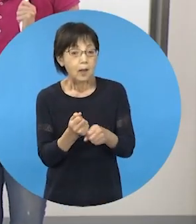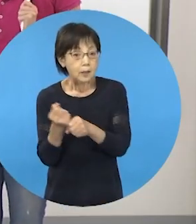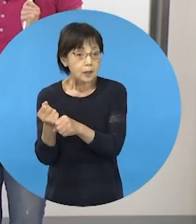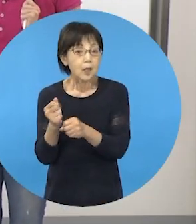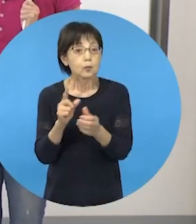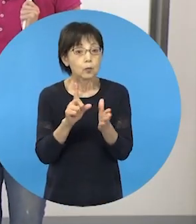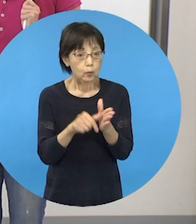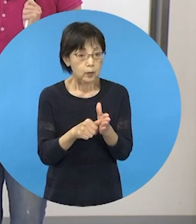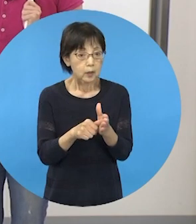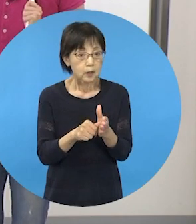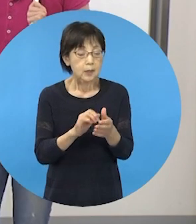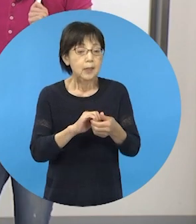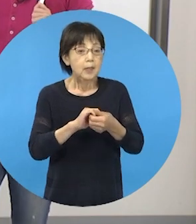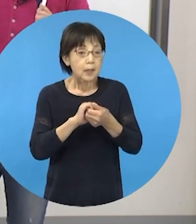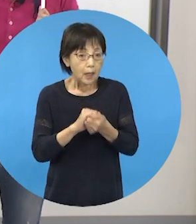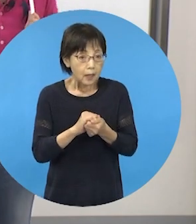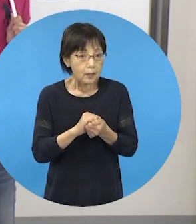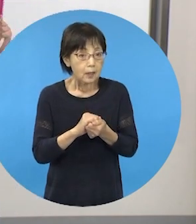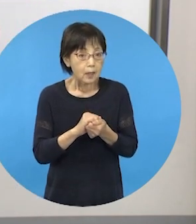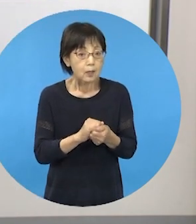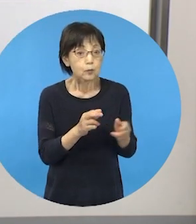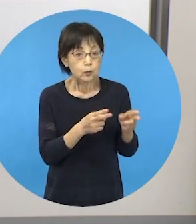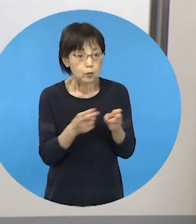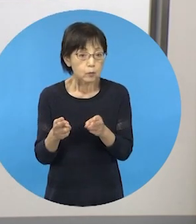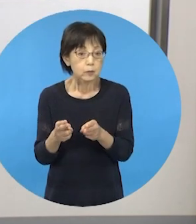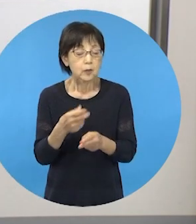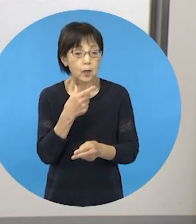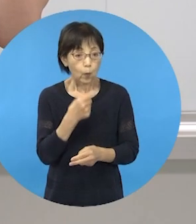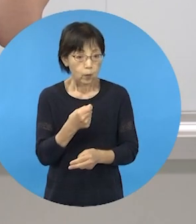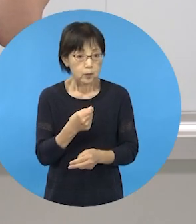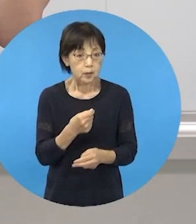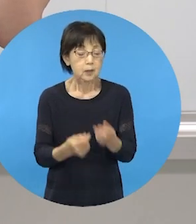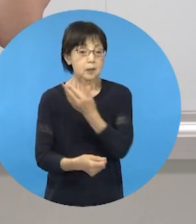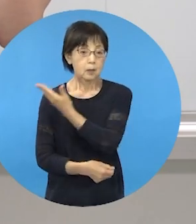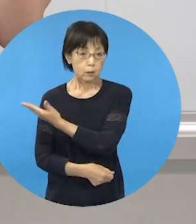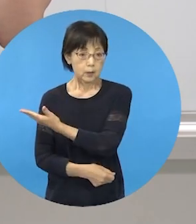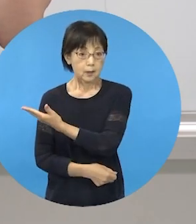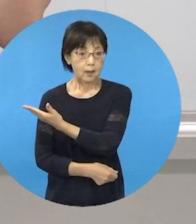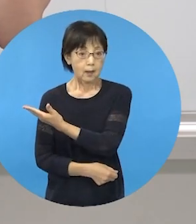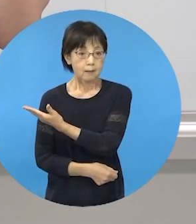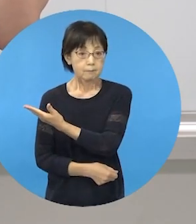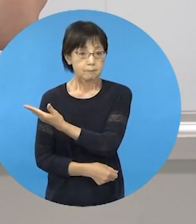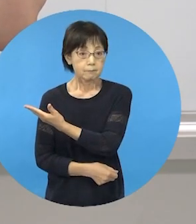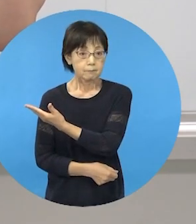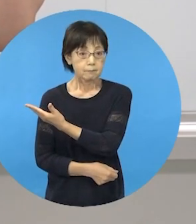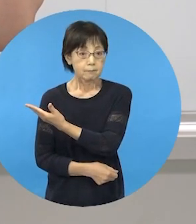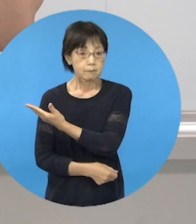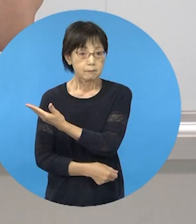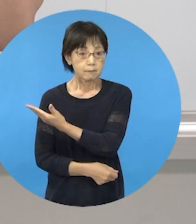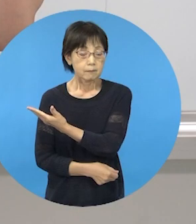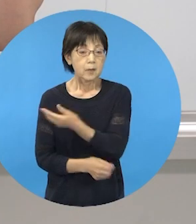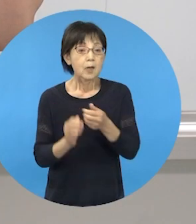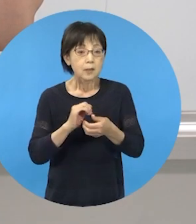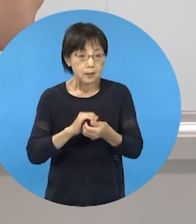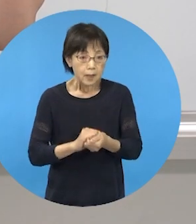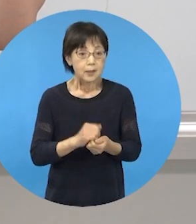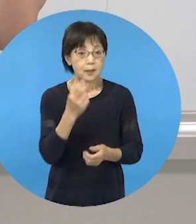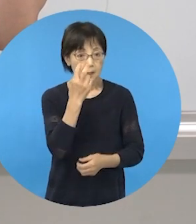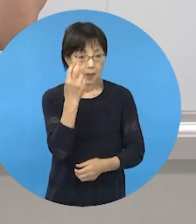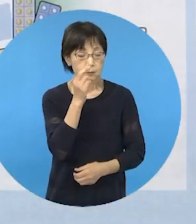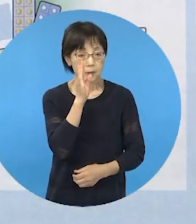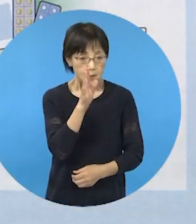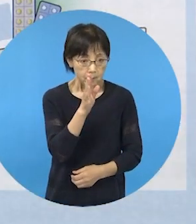に必ず持ち出していただきたい非常持ち出し品などについてもぜひご確認ください